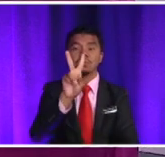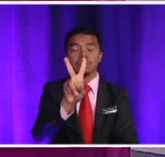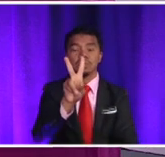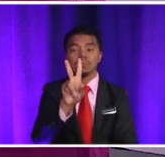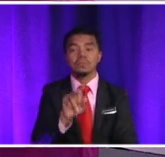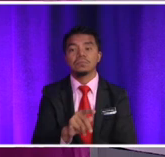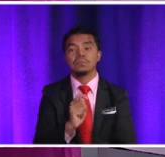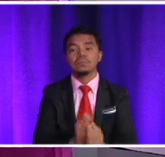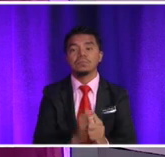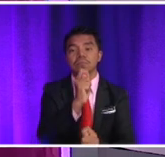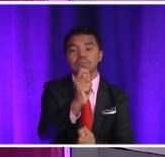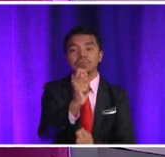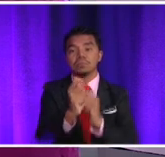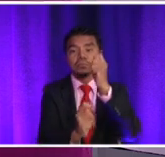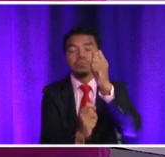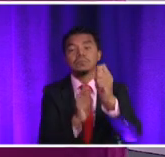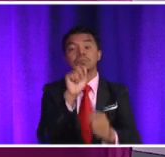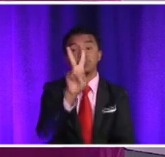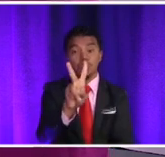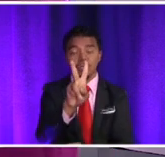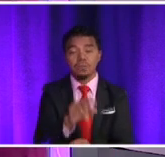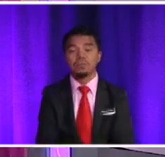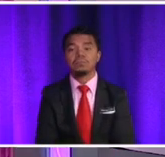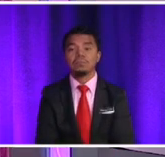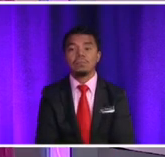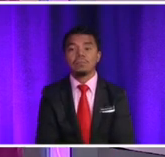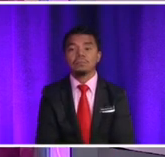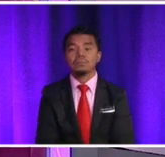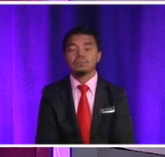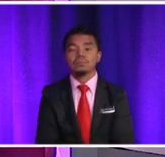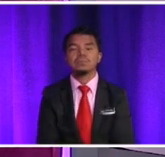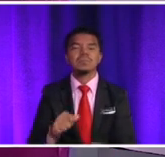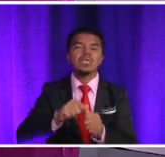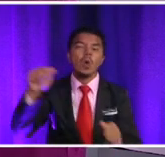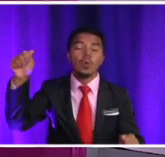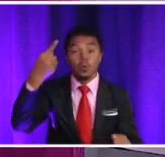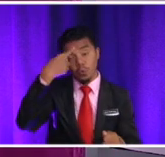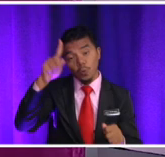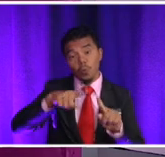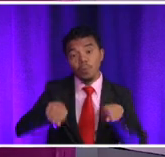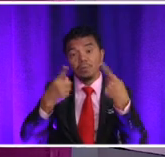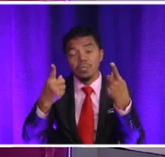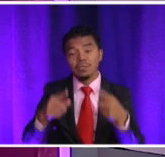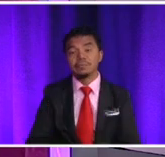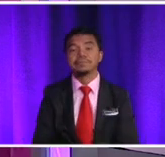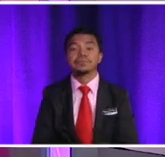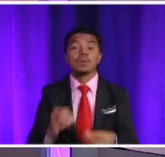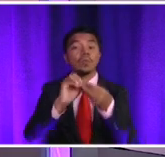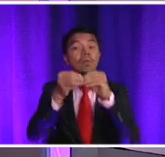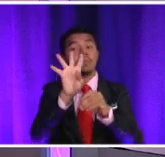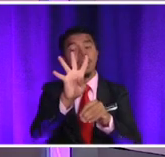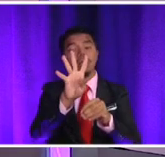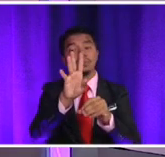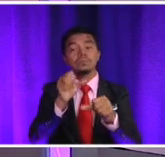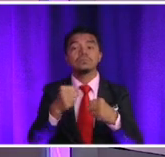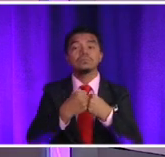pelanggan mungkin jarang akan akan sampai ke kedaian ini promosi dia